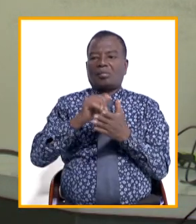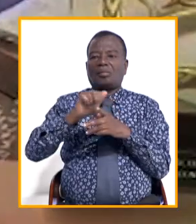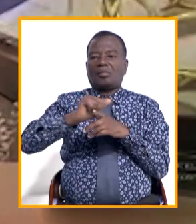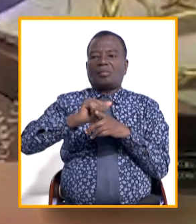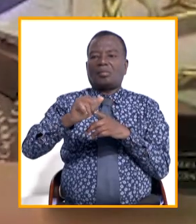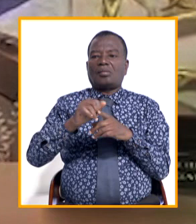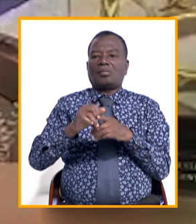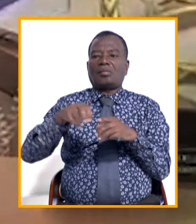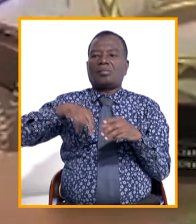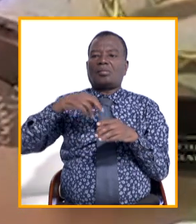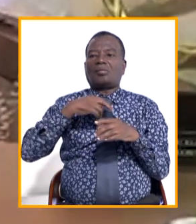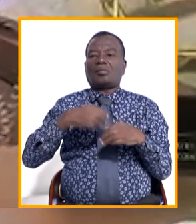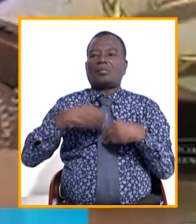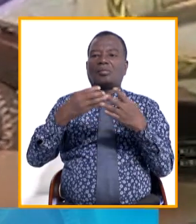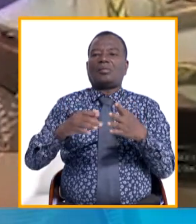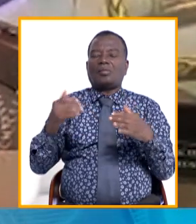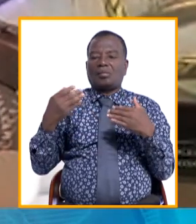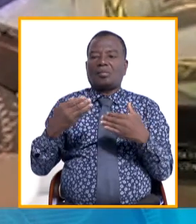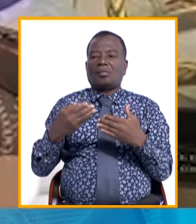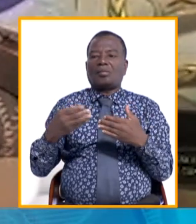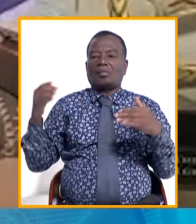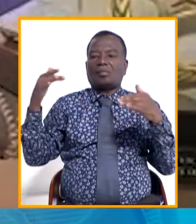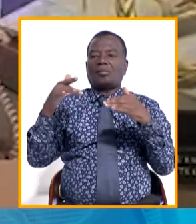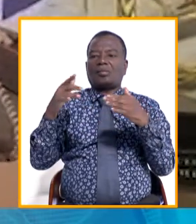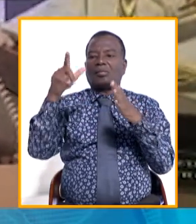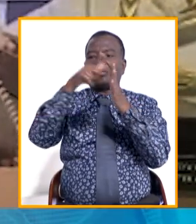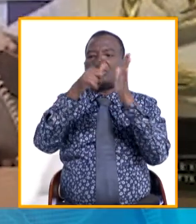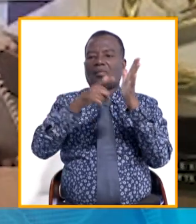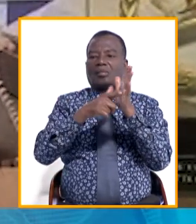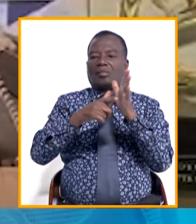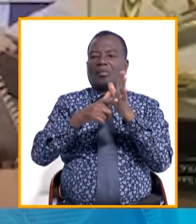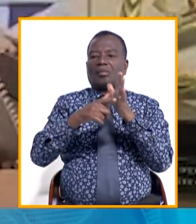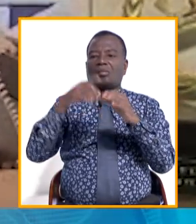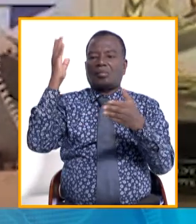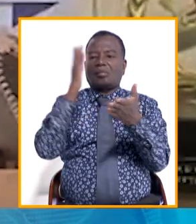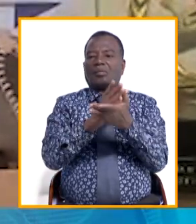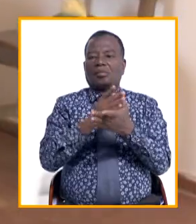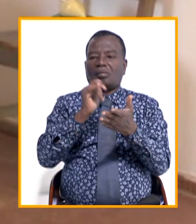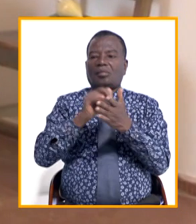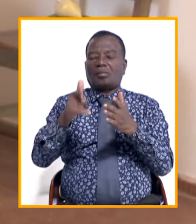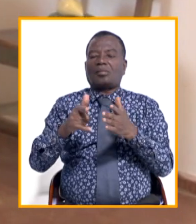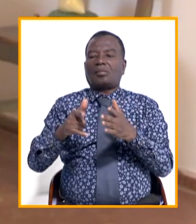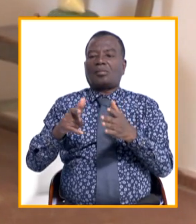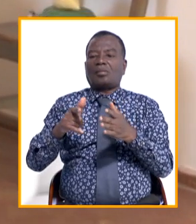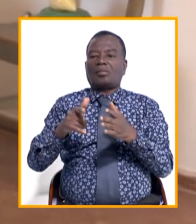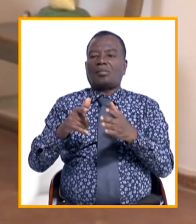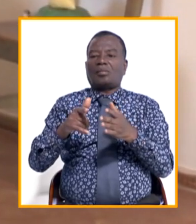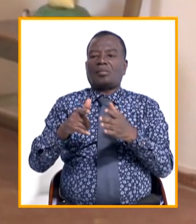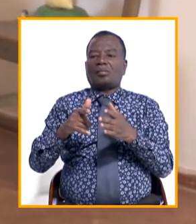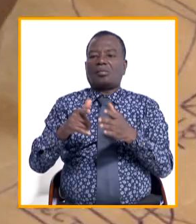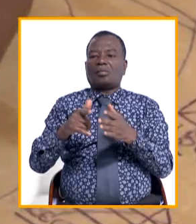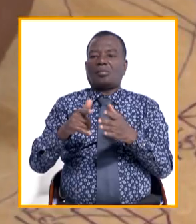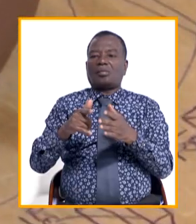pratique. Nous nous sommes donné des moyens légaux pour freiner ce phénomène ici à Saint-Denis. La transhumance